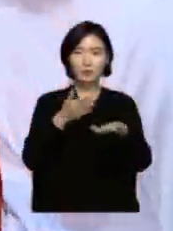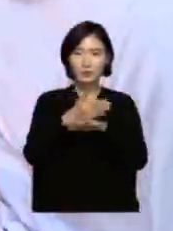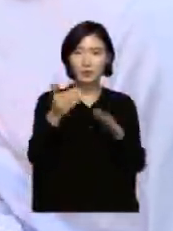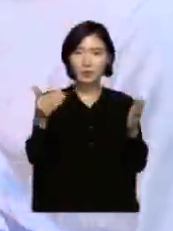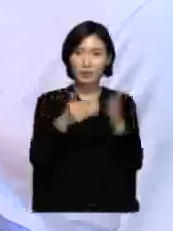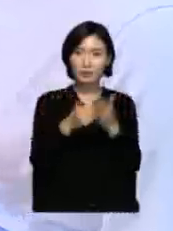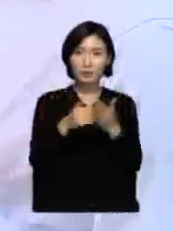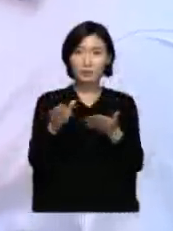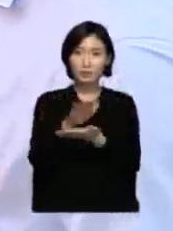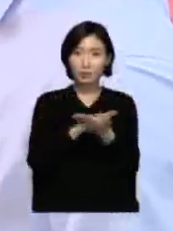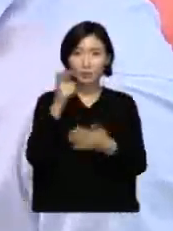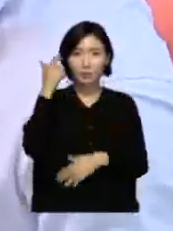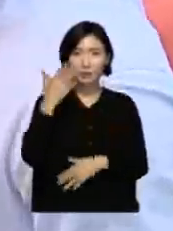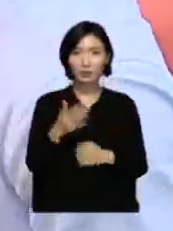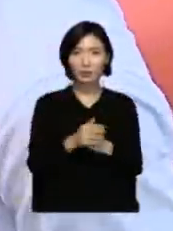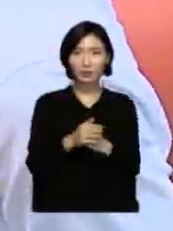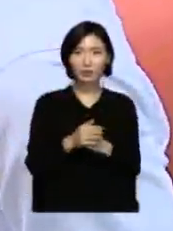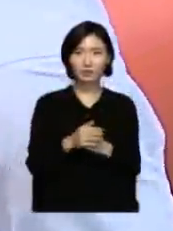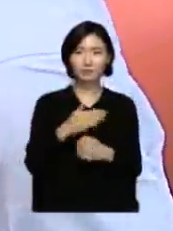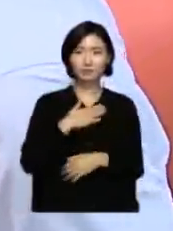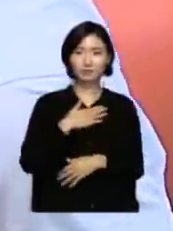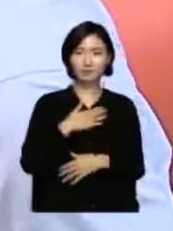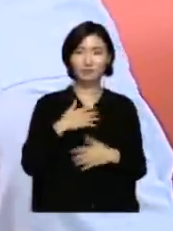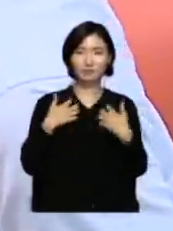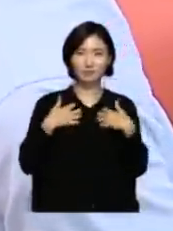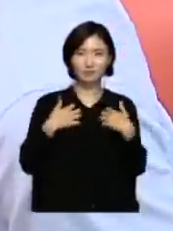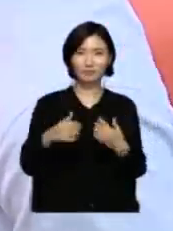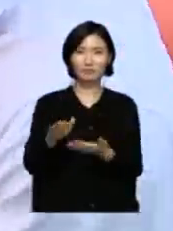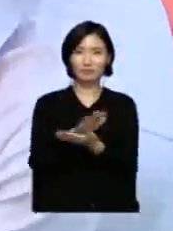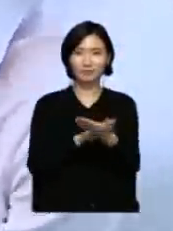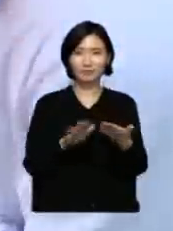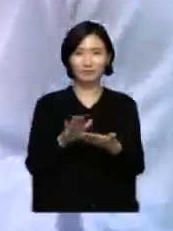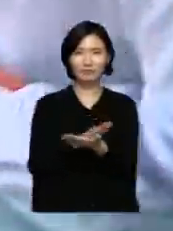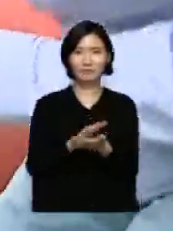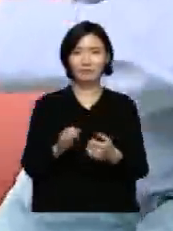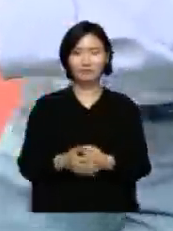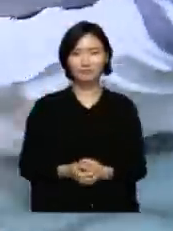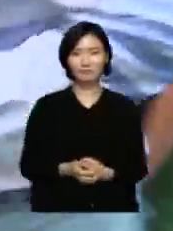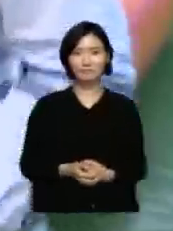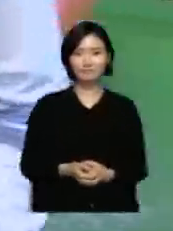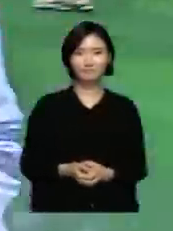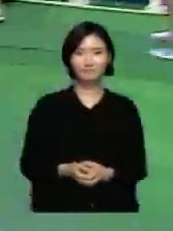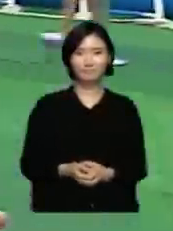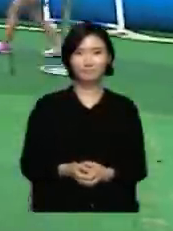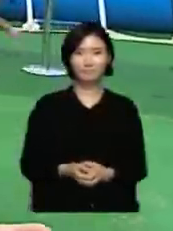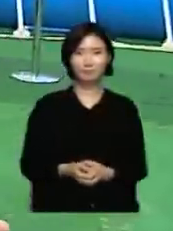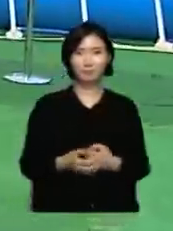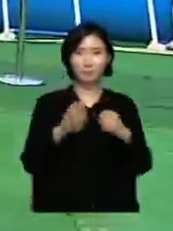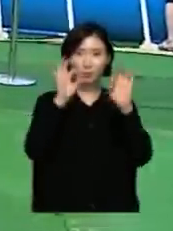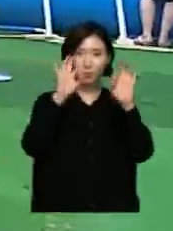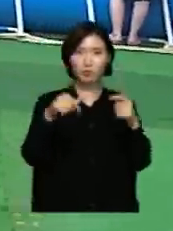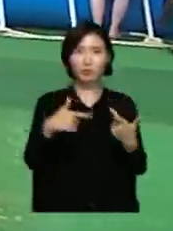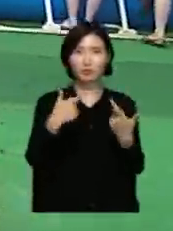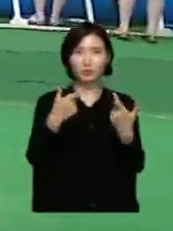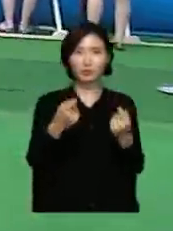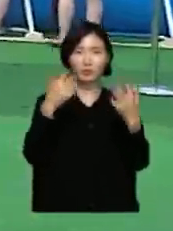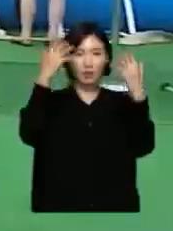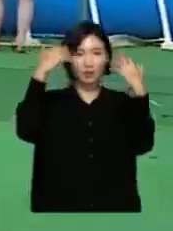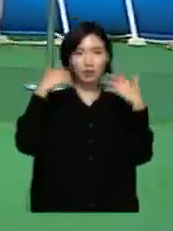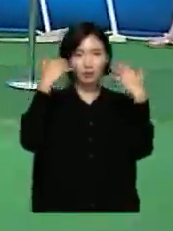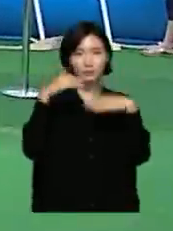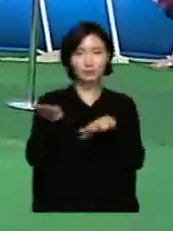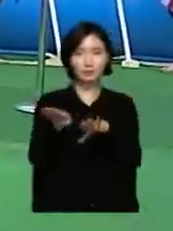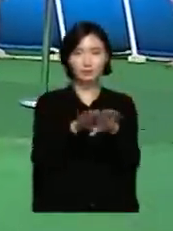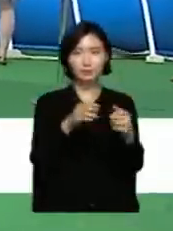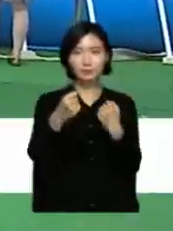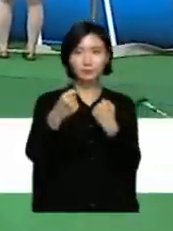거예요? 네. 알겠어요. 오늘 친구들이랑 재밌게 놀고요. 네. 자, 보시는 것처럼 무더운 여름